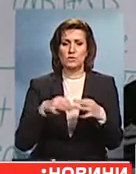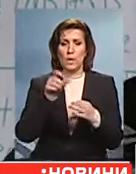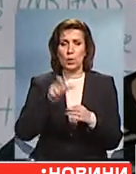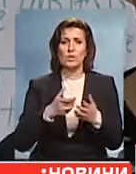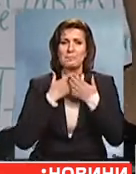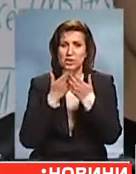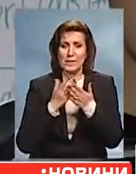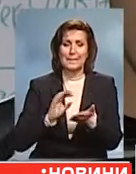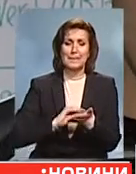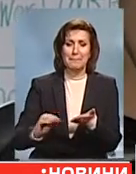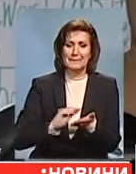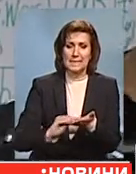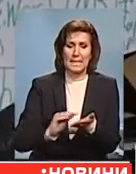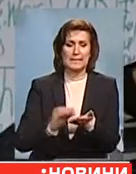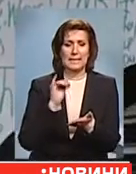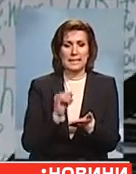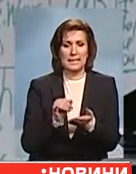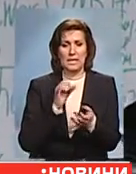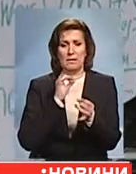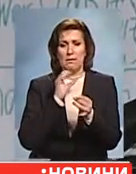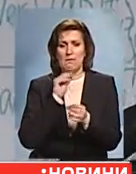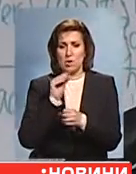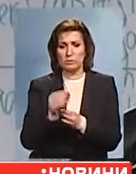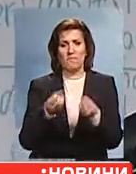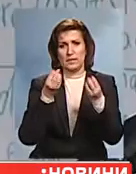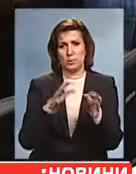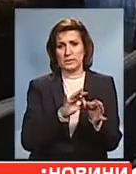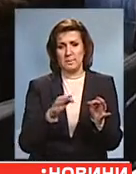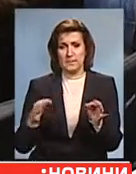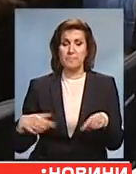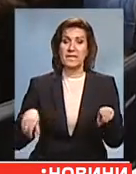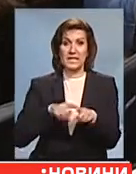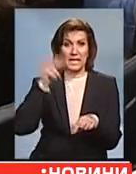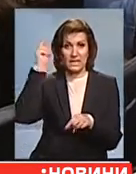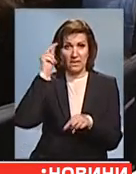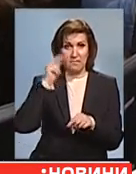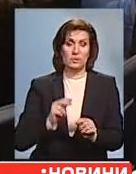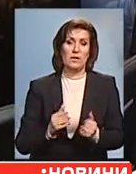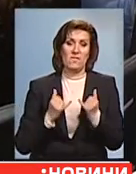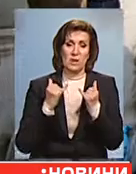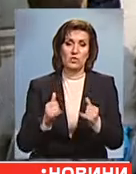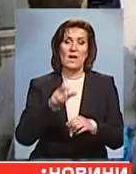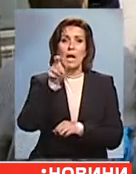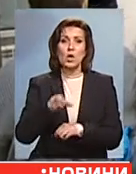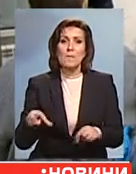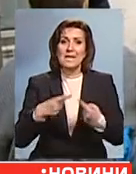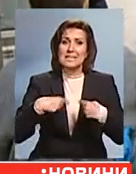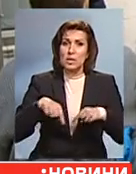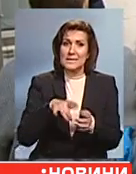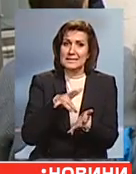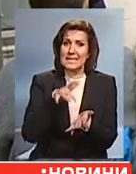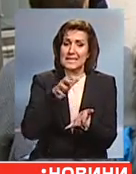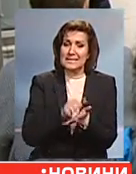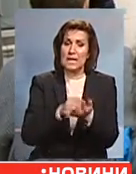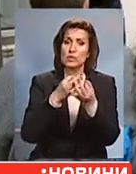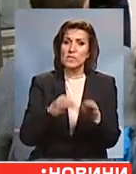людям читати, писати і розмовляти простими реченнями. Таке навчання влаштувала для бійців громадська організація «Центр